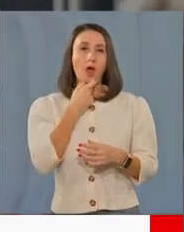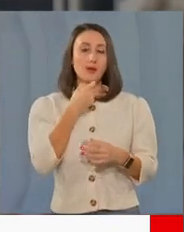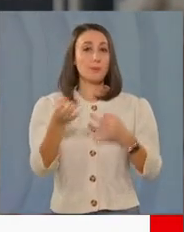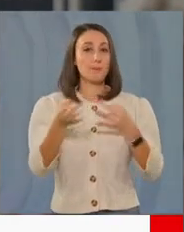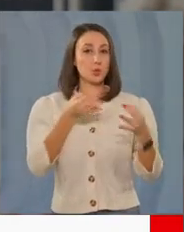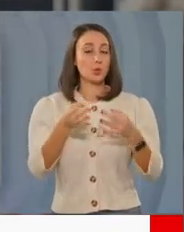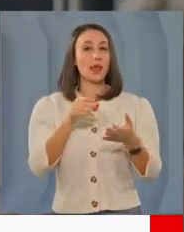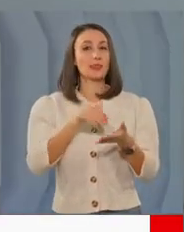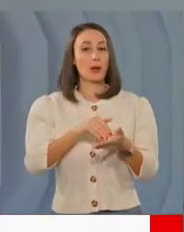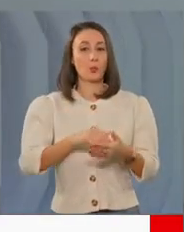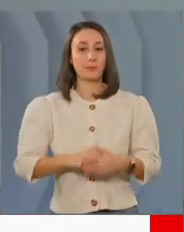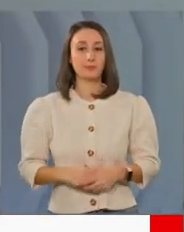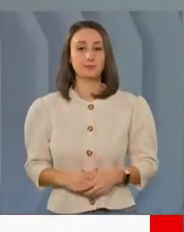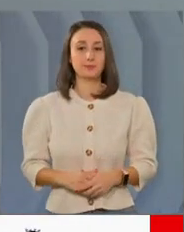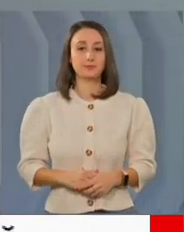măsurile necesare.